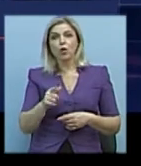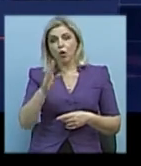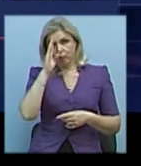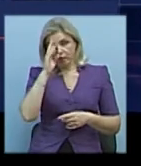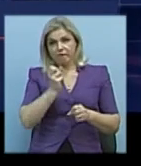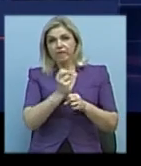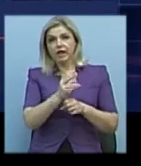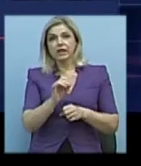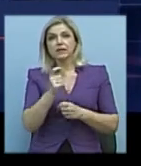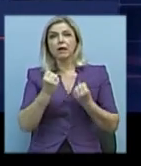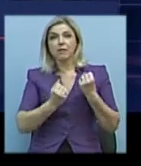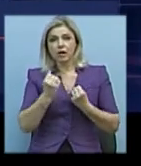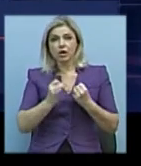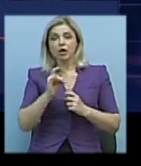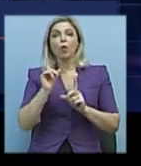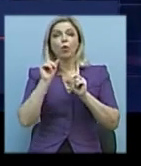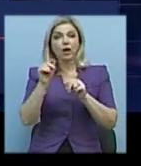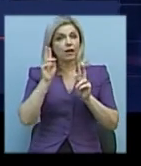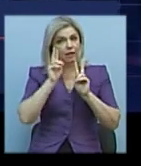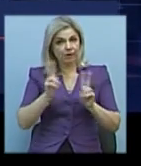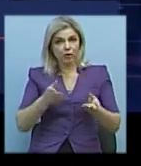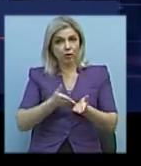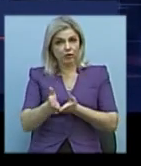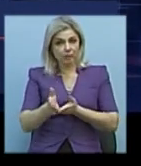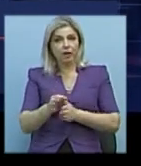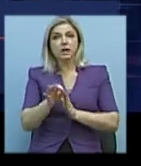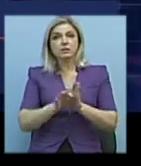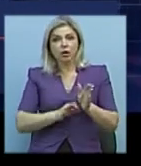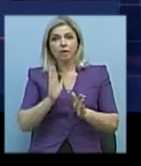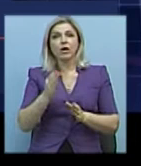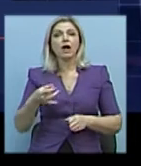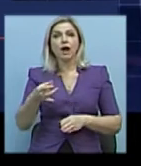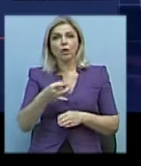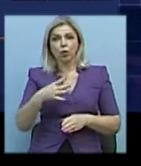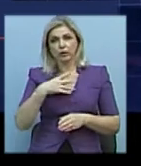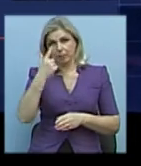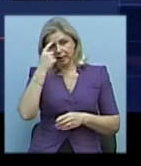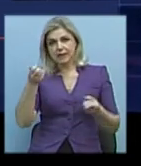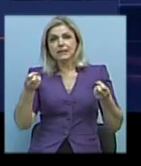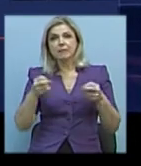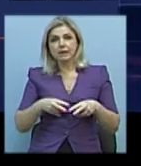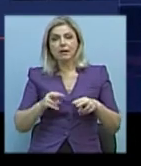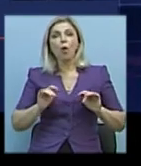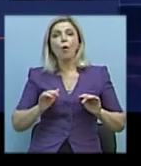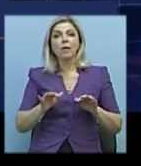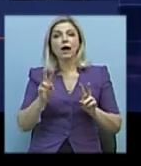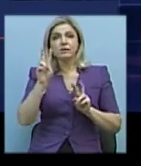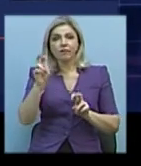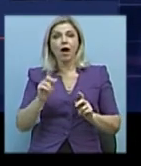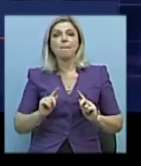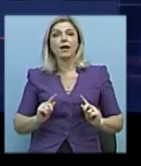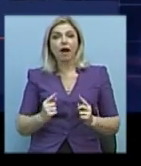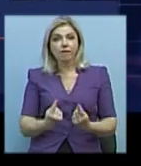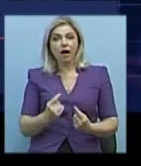його із авто та поїхав в невідомому напрямку. В терміновому регіоні була введена спеціальна поліцейська операція «Перехват» та на